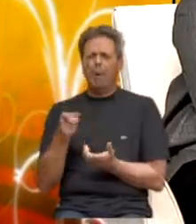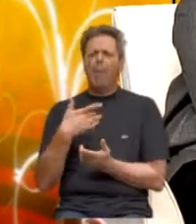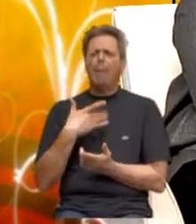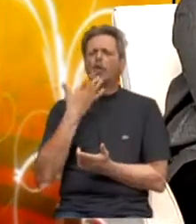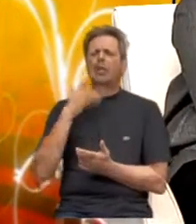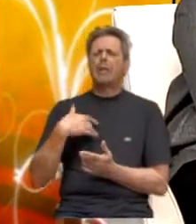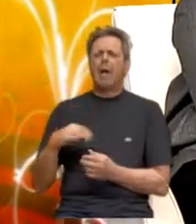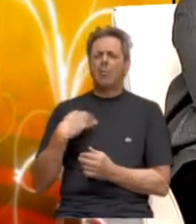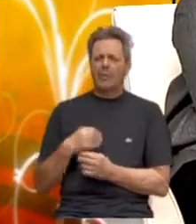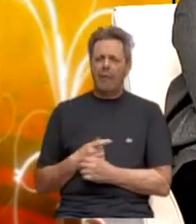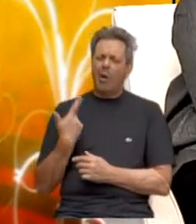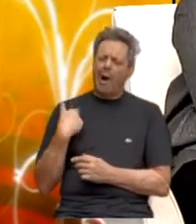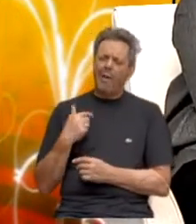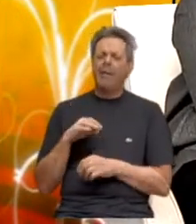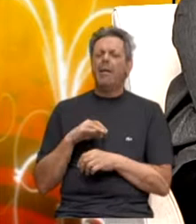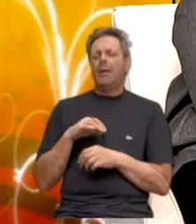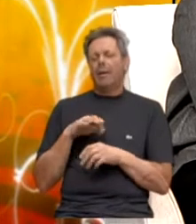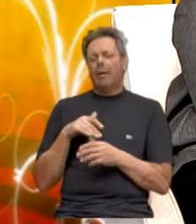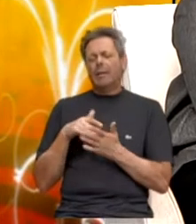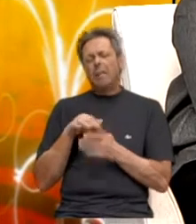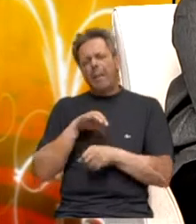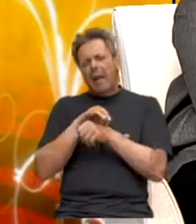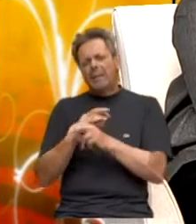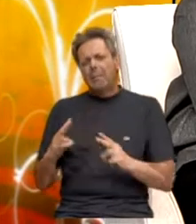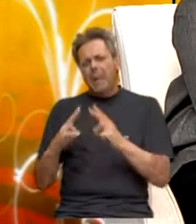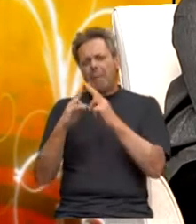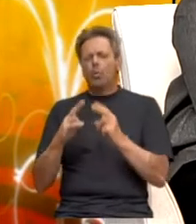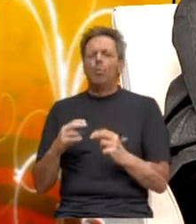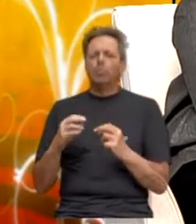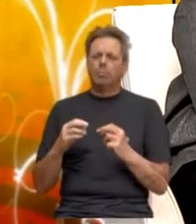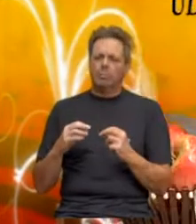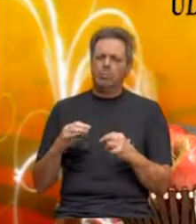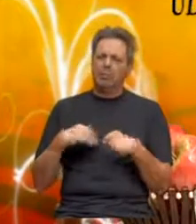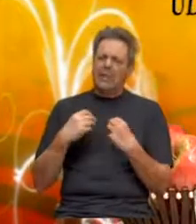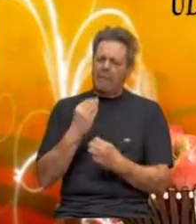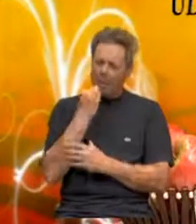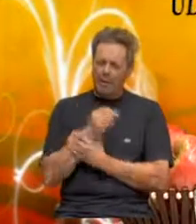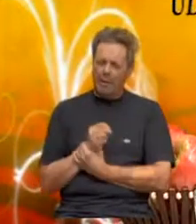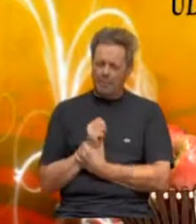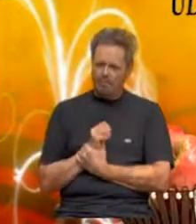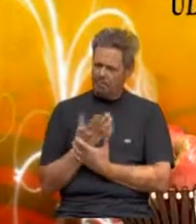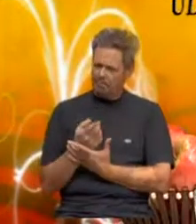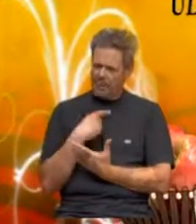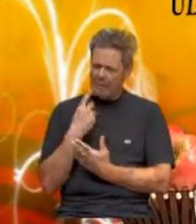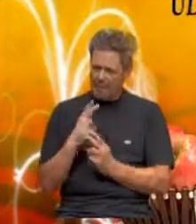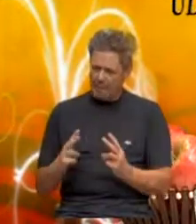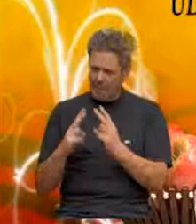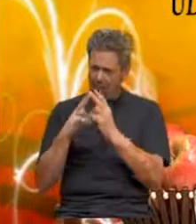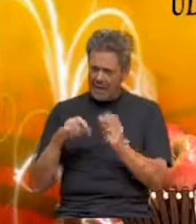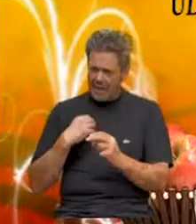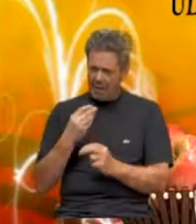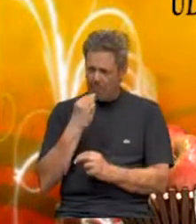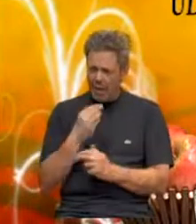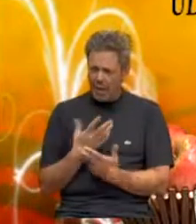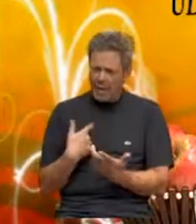našem zdravlju. Dakle, samo treba pratiti piramidu zdrave prehrane. Da. Kad ste rekli piramida zdrave prehrane, mogu vam ja kazati